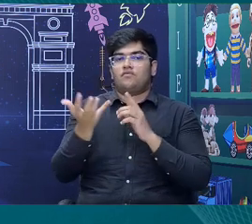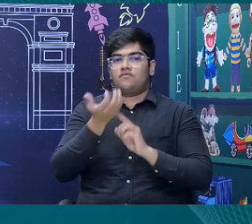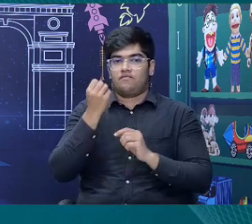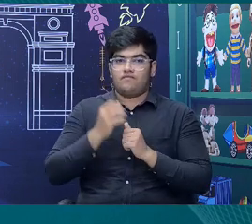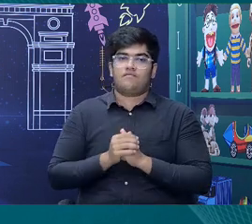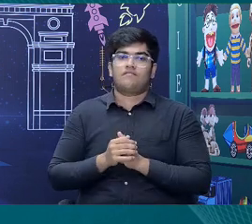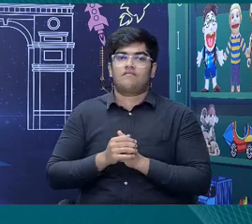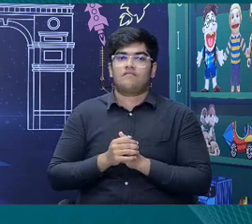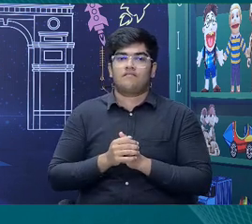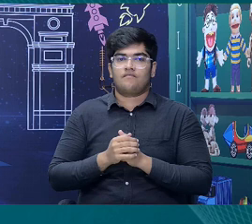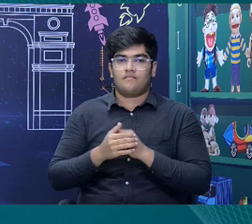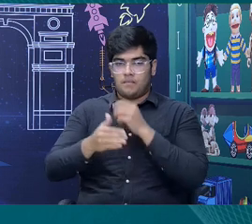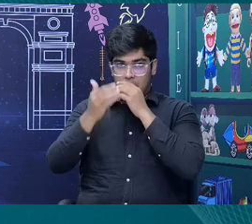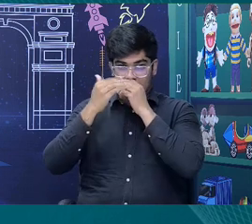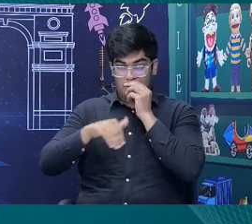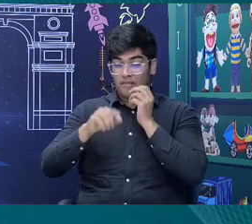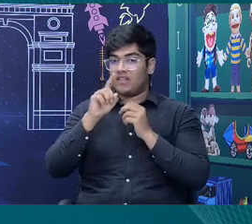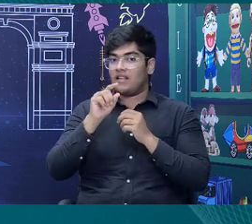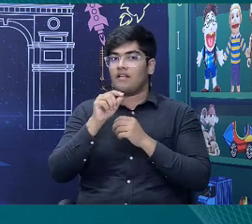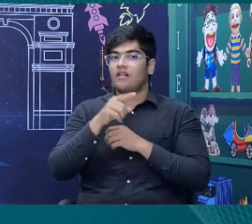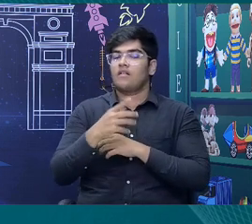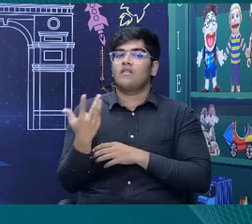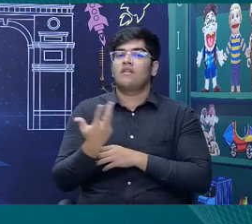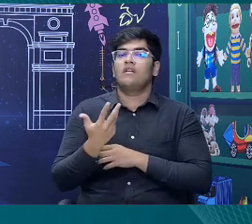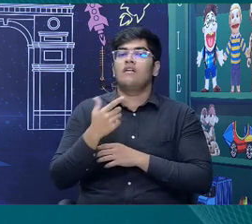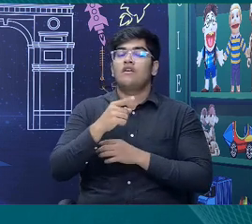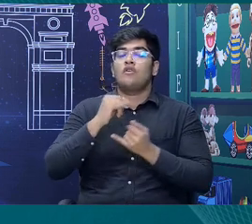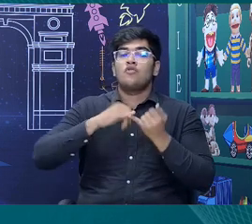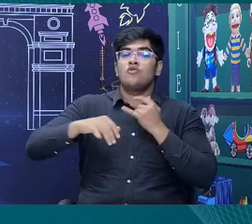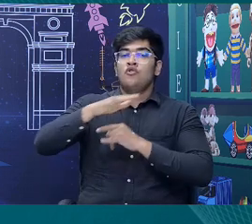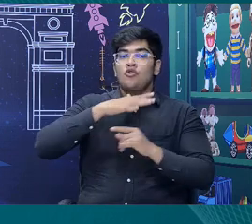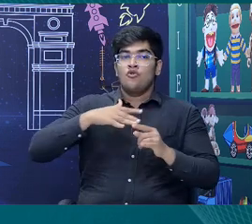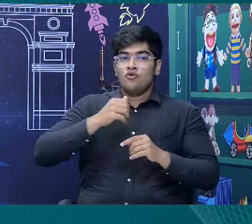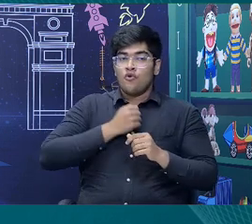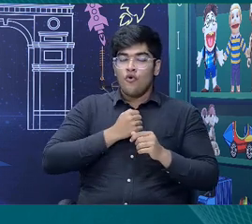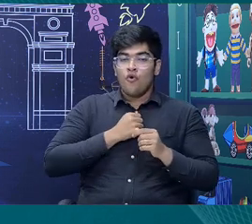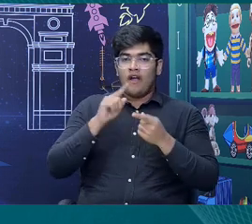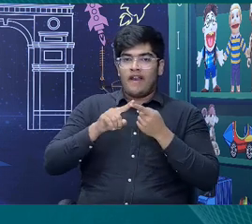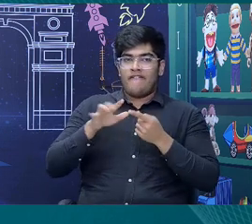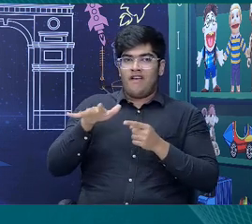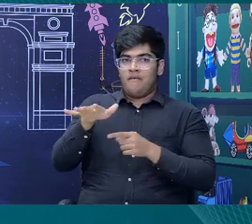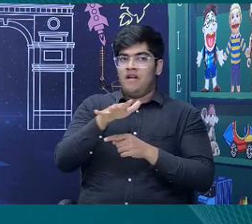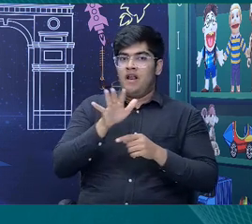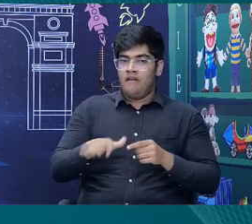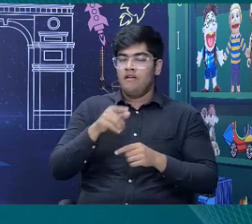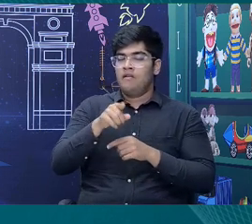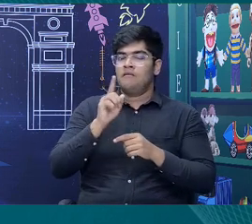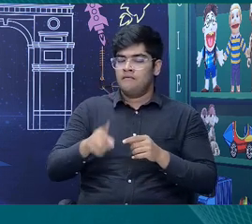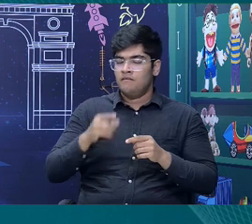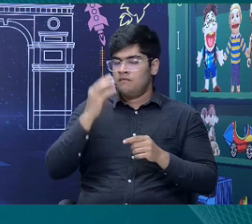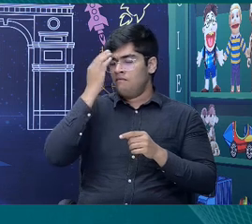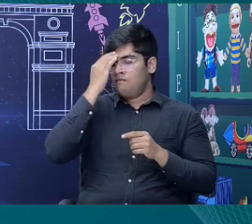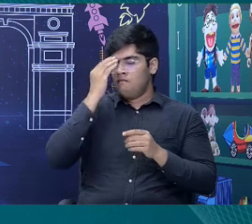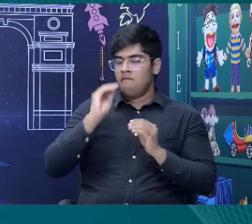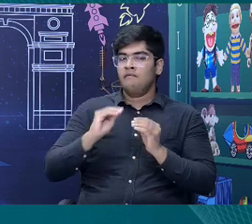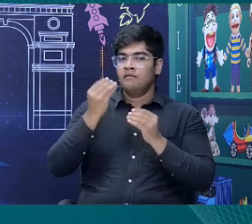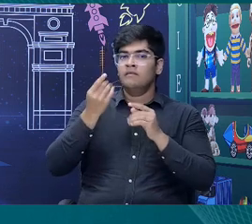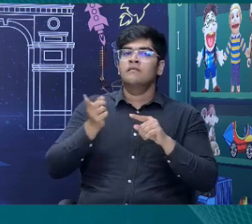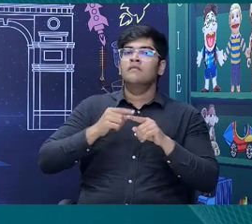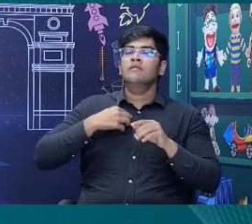इज अपना जो सोशल एनवायरमेंट है हमारा उसके बारे में क्रिएटिव अवेयरनेस या अपने बारे में हम अपने एनवायरमेंट से कैसे